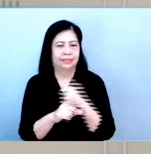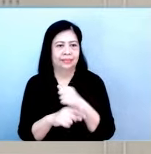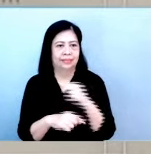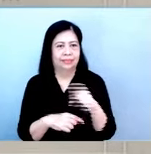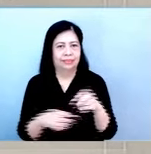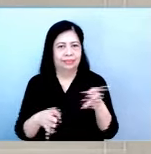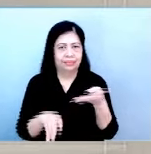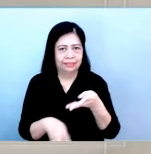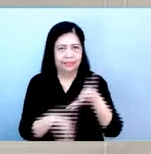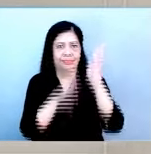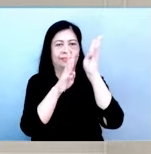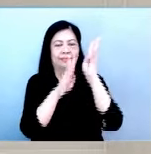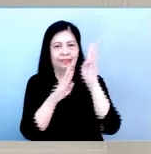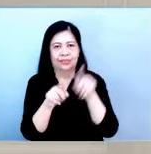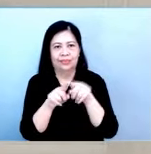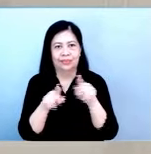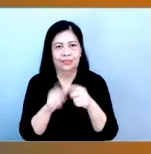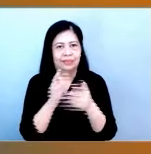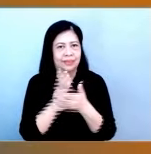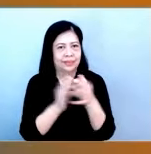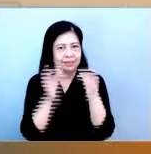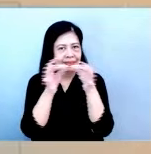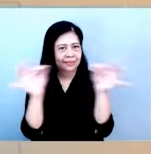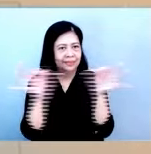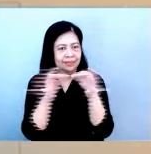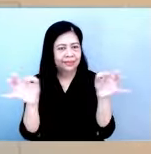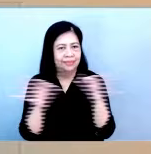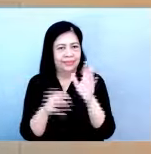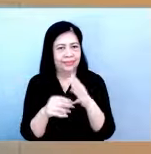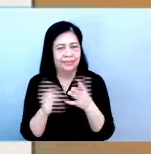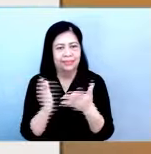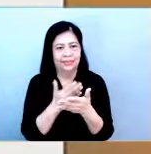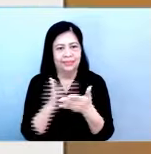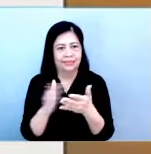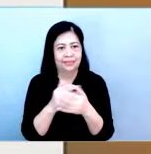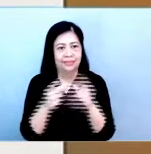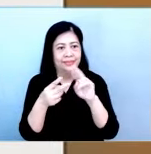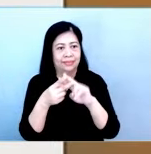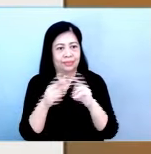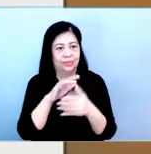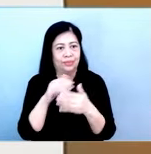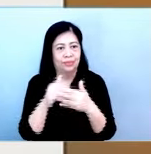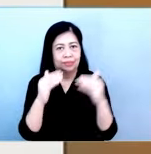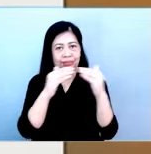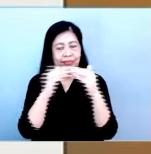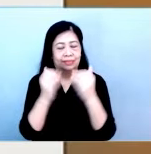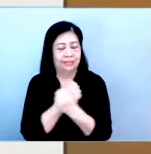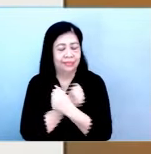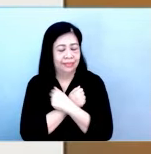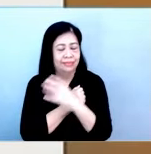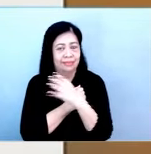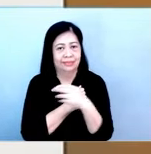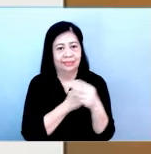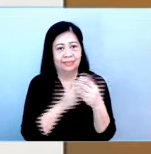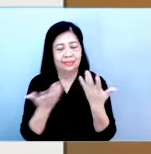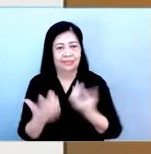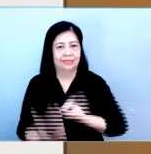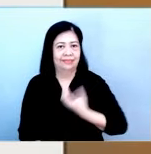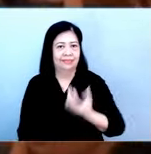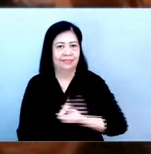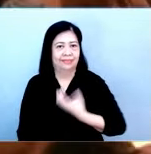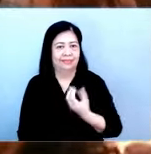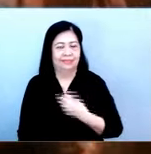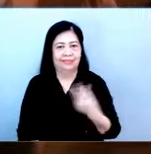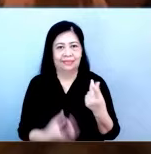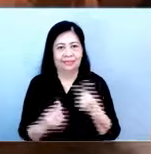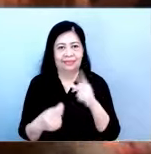In-upload din ni Tay-Tay ang ilang linya sa kanyang tula, maging ang tagline na All's Fair in Love and Poetry. Ginawa ni Taylor ang